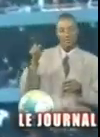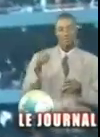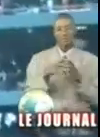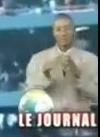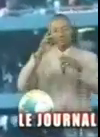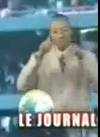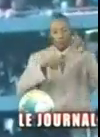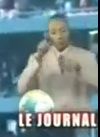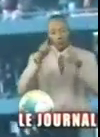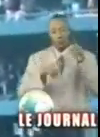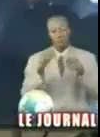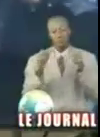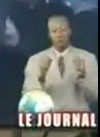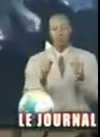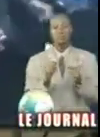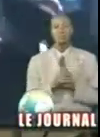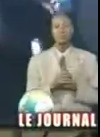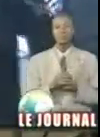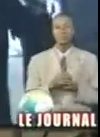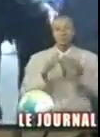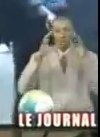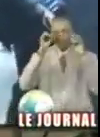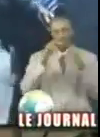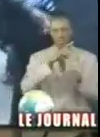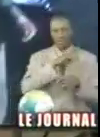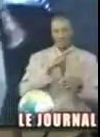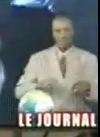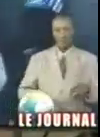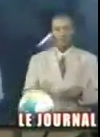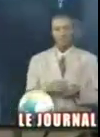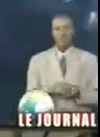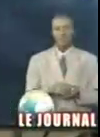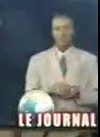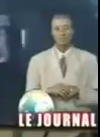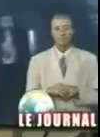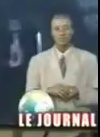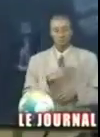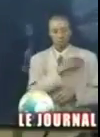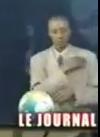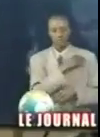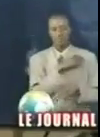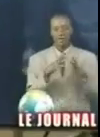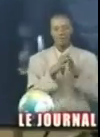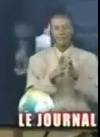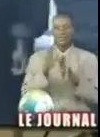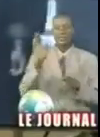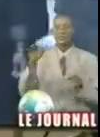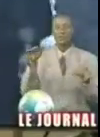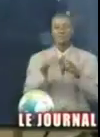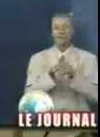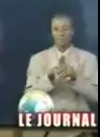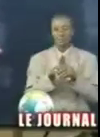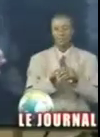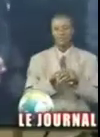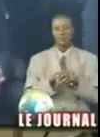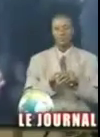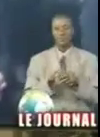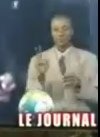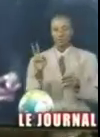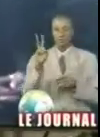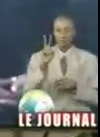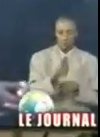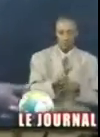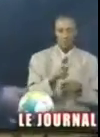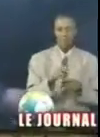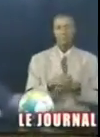le peuple sud-africain, que le président de la République, Joseph Kabila Kabange, et son épouse, Marie-Olive Lembe Kabila, ont rendu,